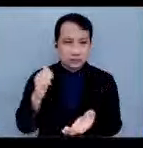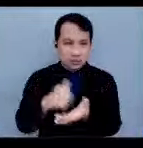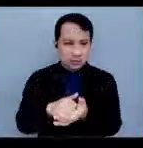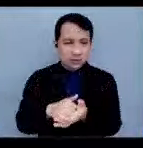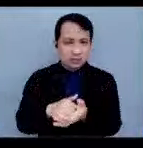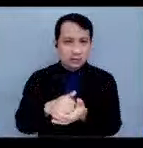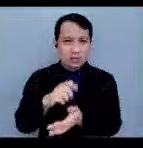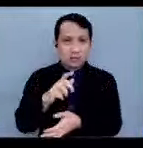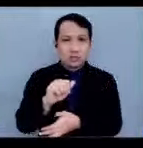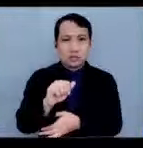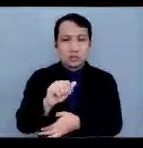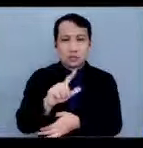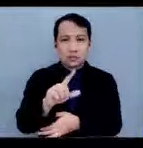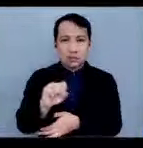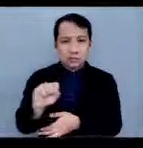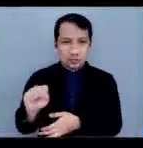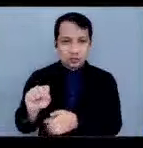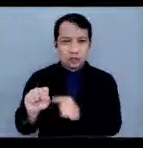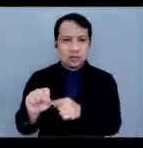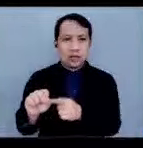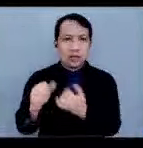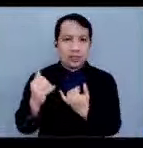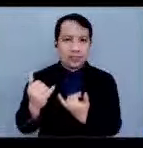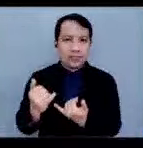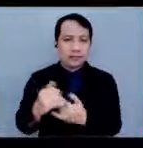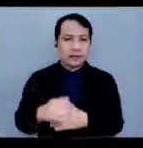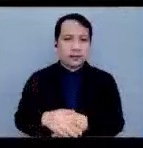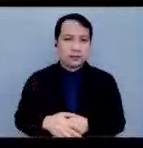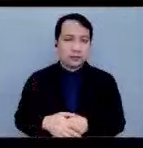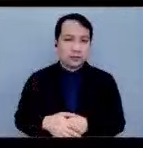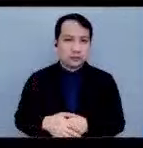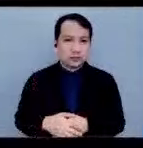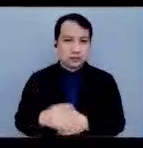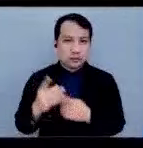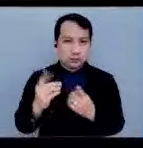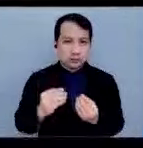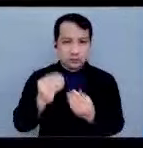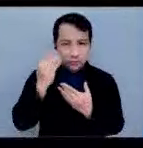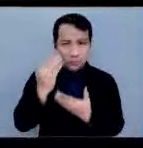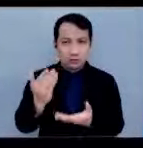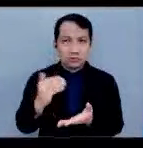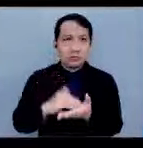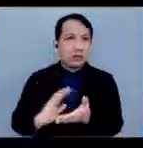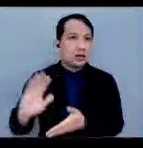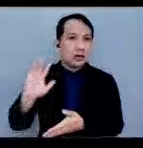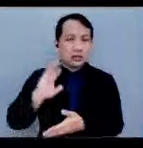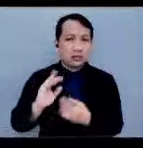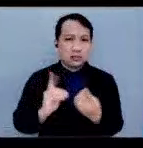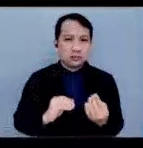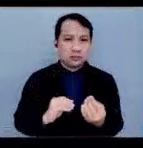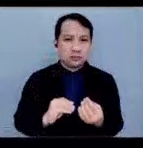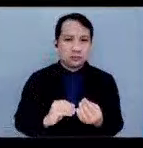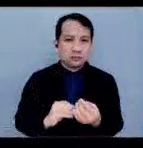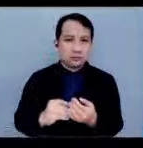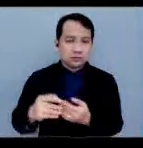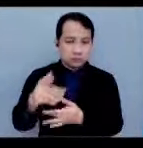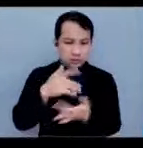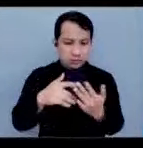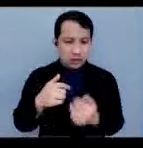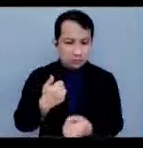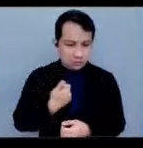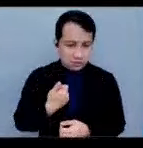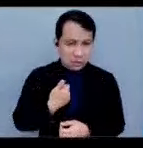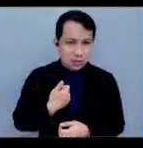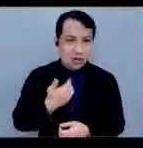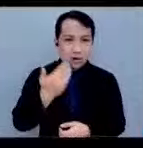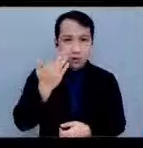Learning System o ALS. Hindi ko na po nagagawa yung mga dating nagagawa ko, gano'n. Gumagala ako ng ako lang, gano'n. Kasi ngayon